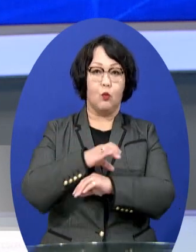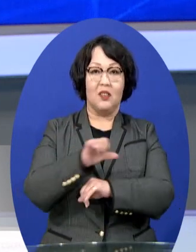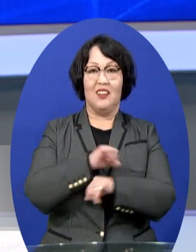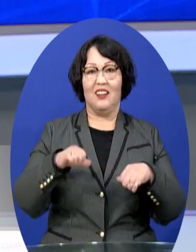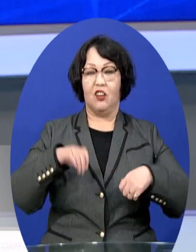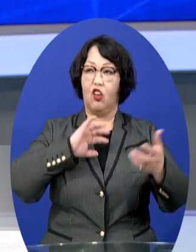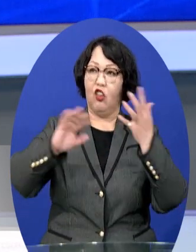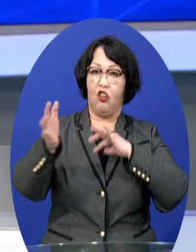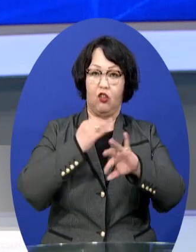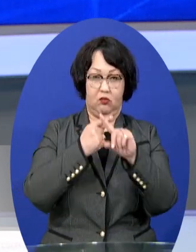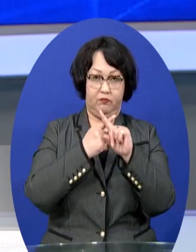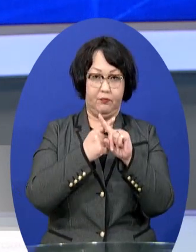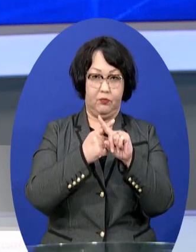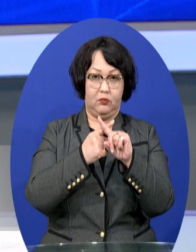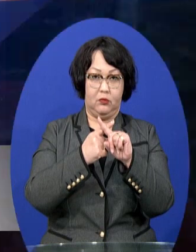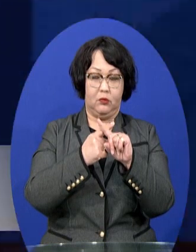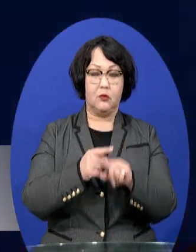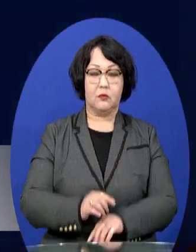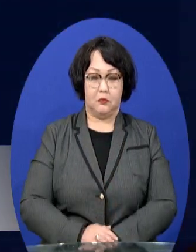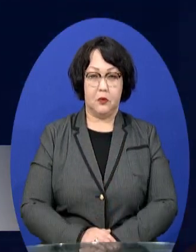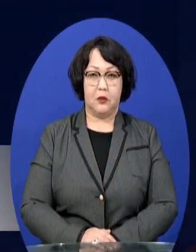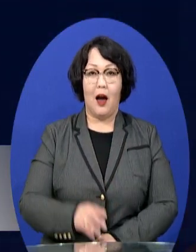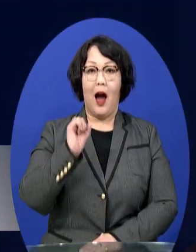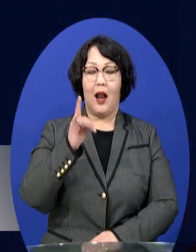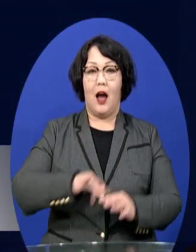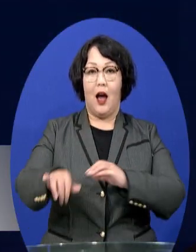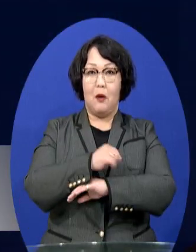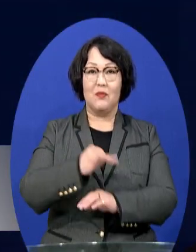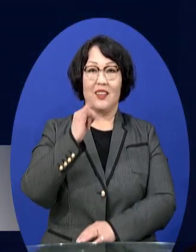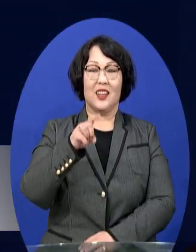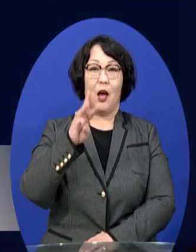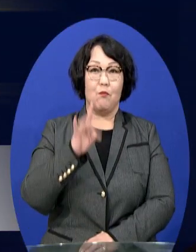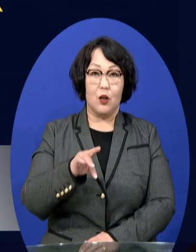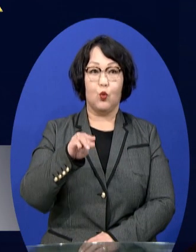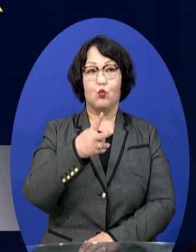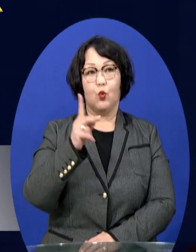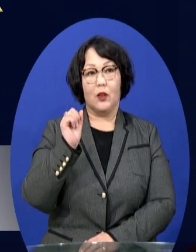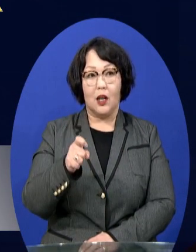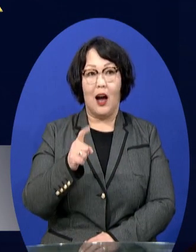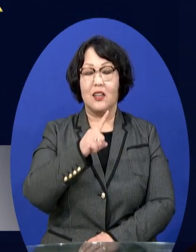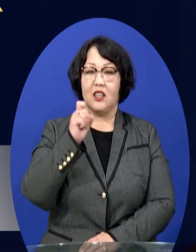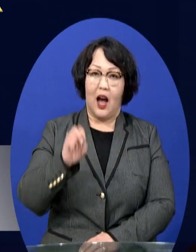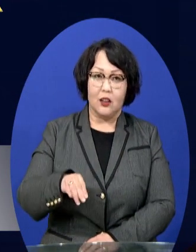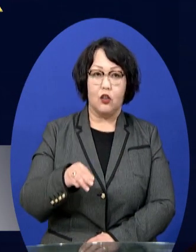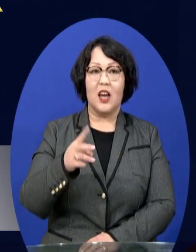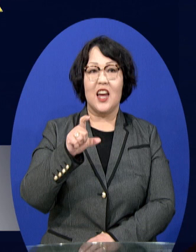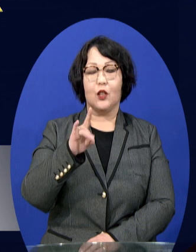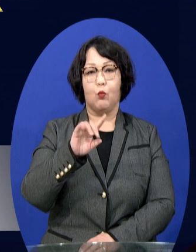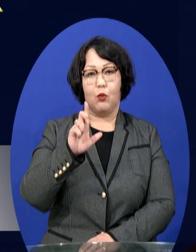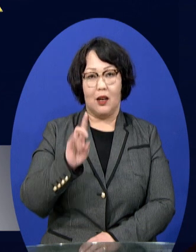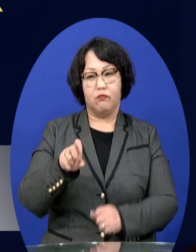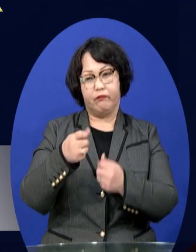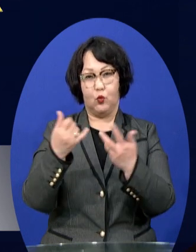хөдөлгөөнд хязгаарлалт тогтоогд байна. Арханга аймгийн Их Тамир төвшрүүлэх хашаа Түндрүүлан хотонд Эрдэн болгон гэсэн 6